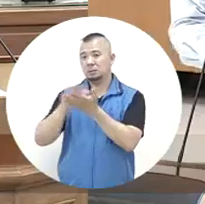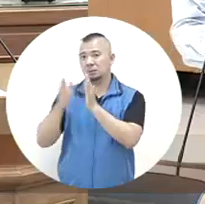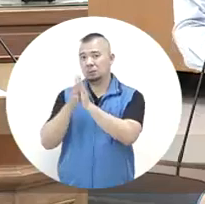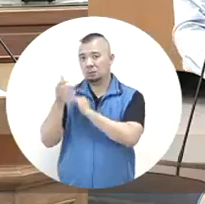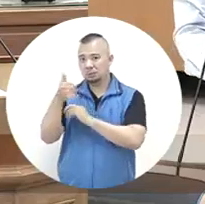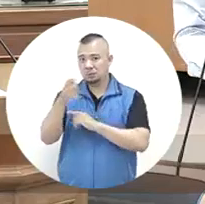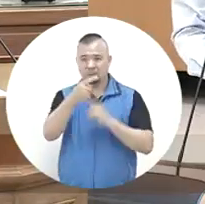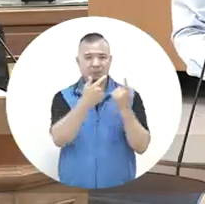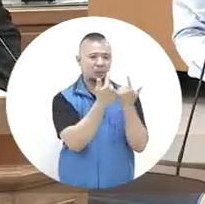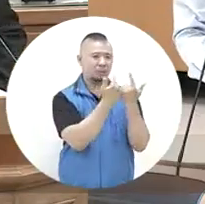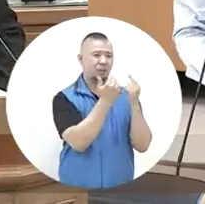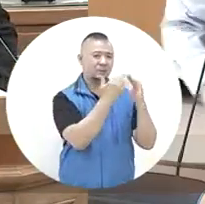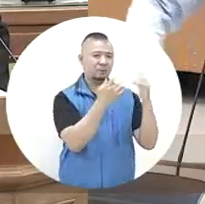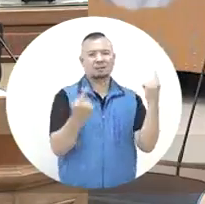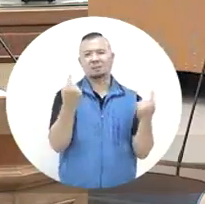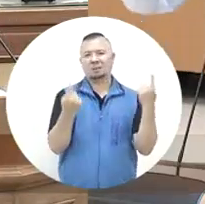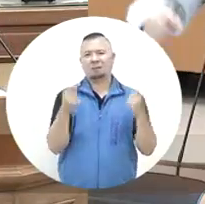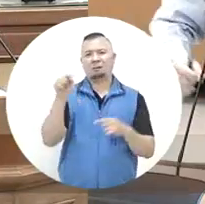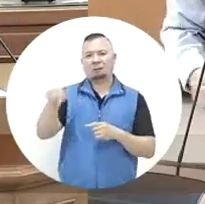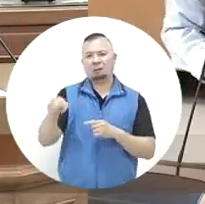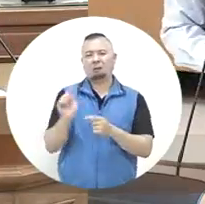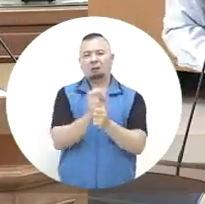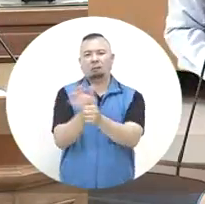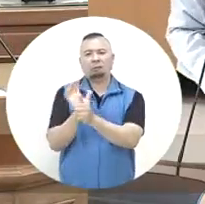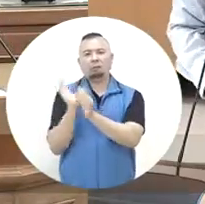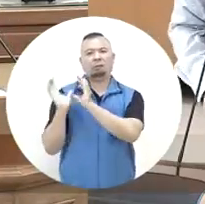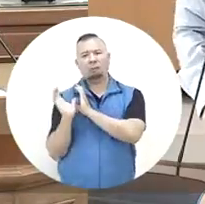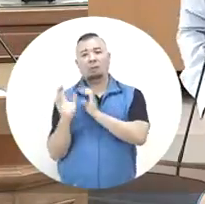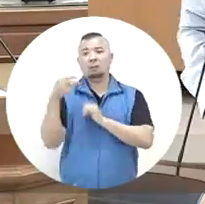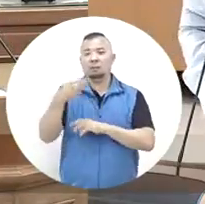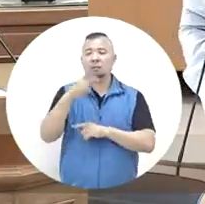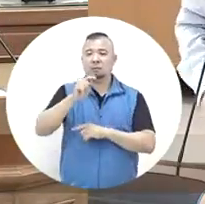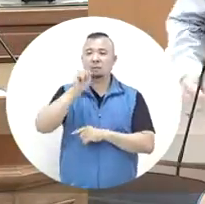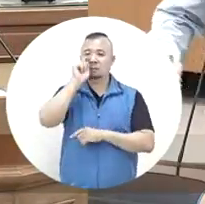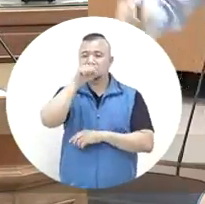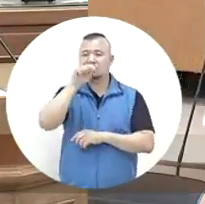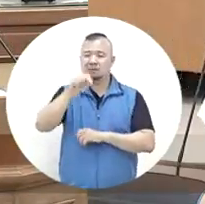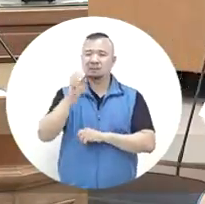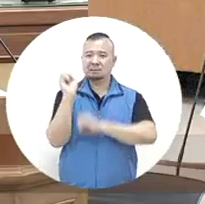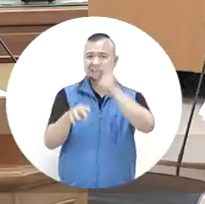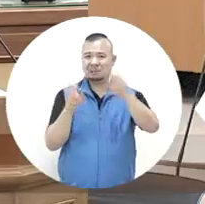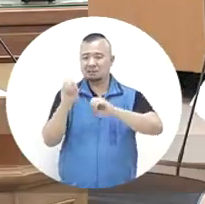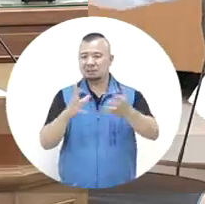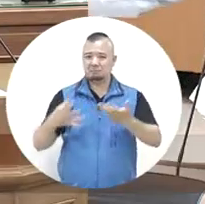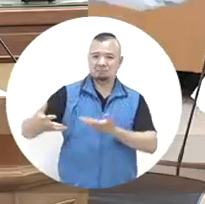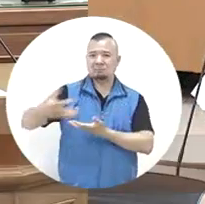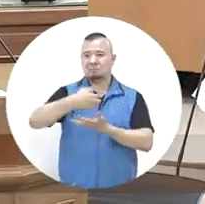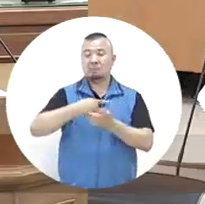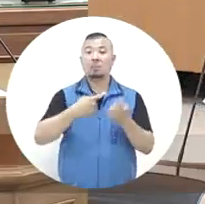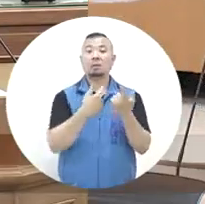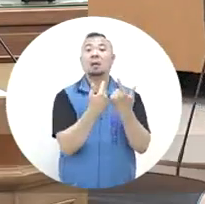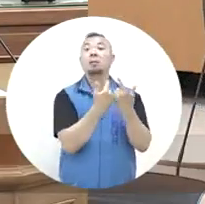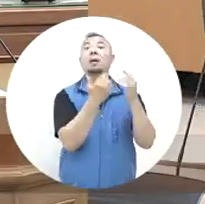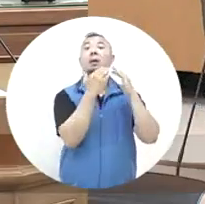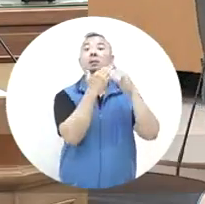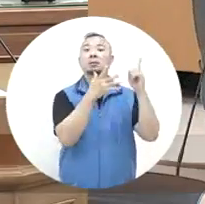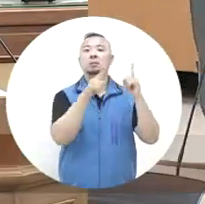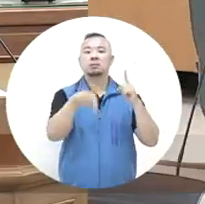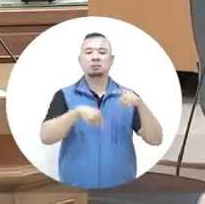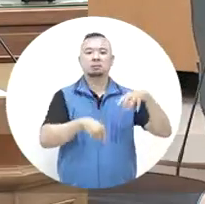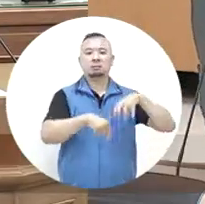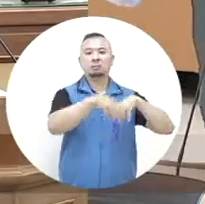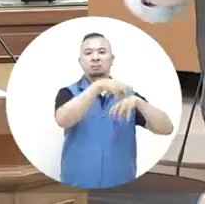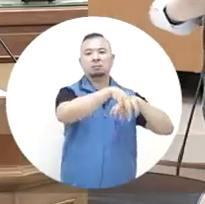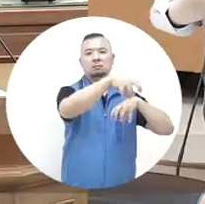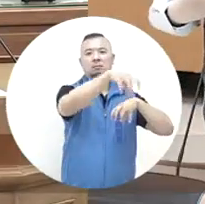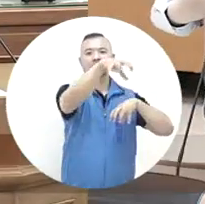齁。那除了这个样子之外齁，收垃圾的形态也不一样。台北市啊，它是定点收垃圾，我垃圾车开到那边，哎，大家来丢垃